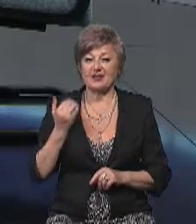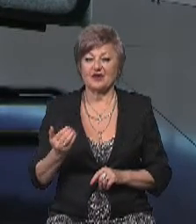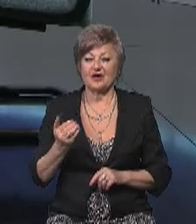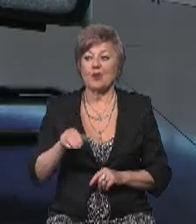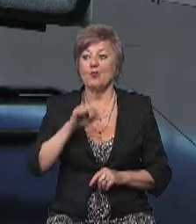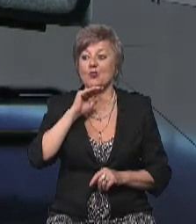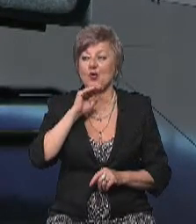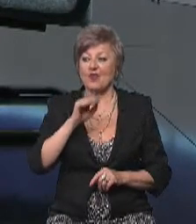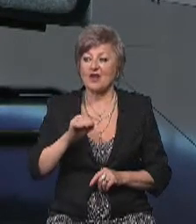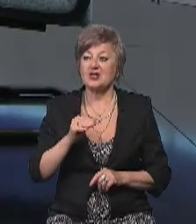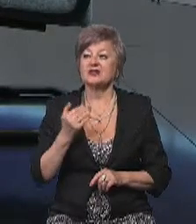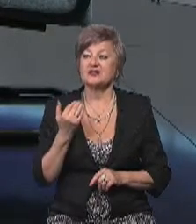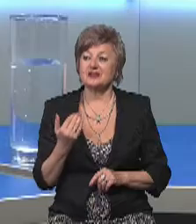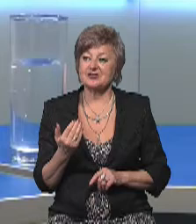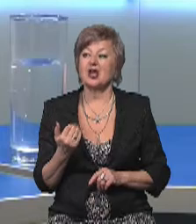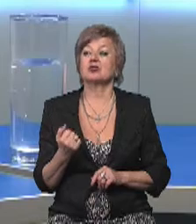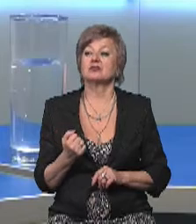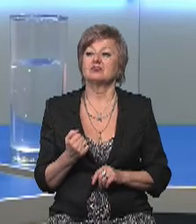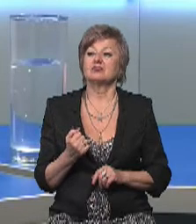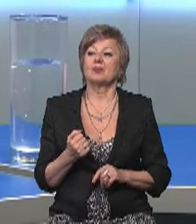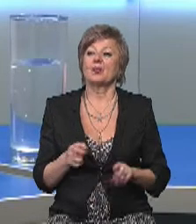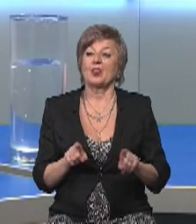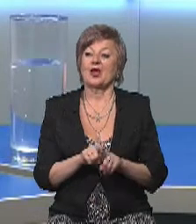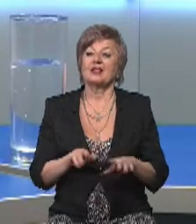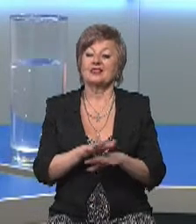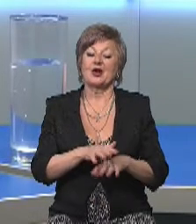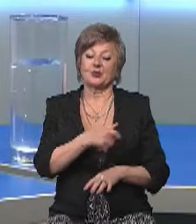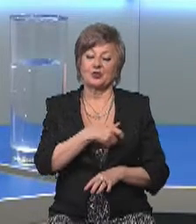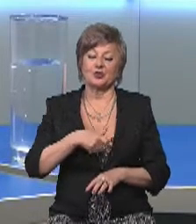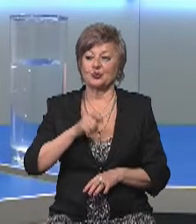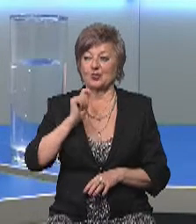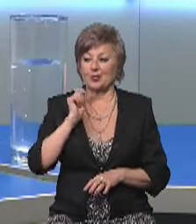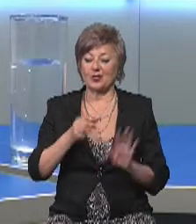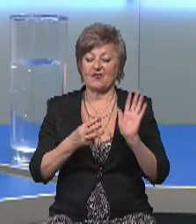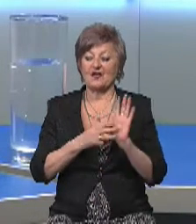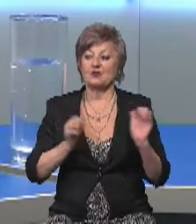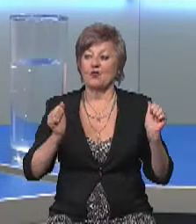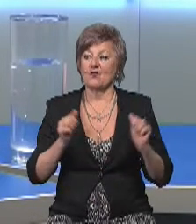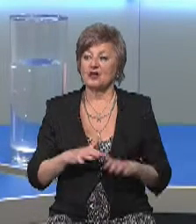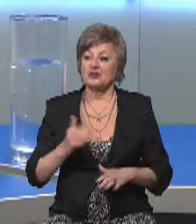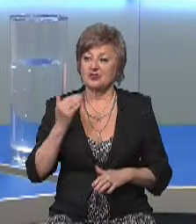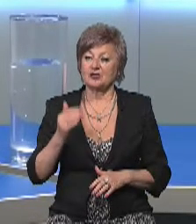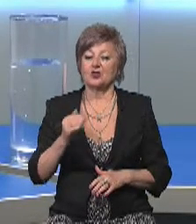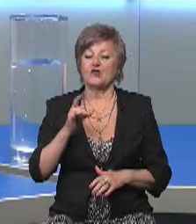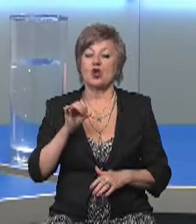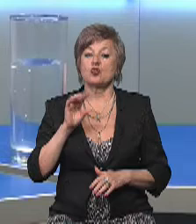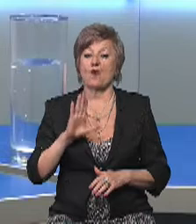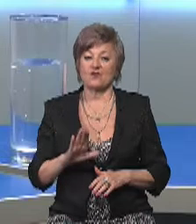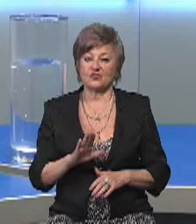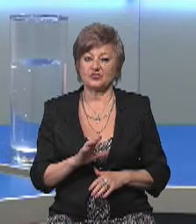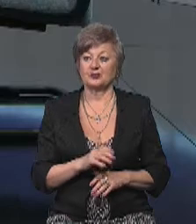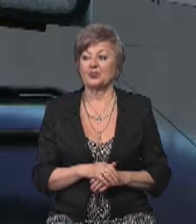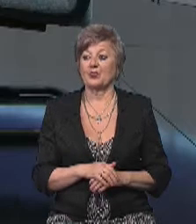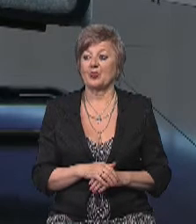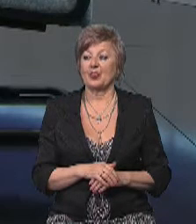Професор, ректор Запорізького національного університету, отже, народний депутат України 8-го скликання Микола Фролов. Доброго вечора.